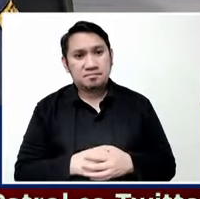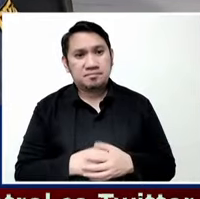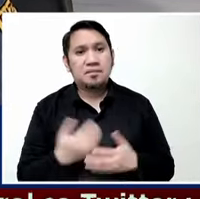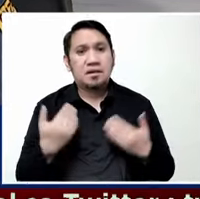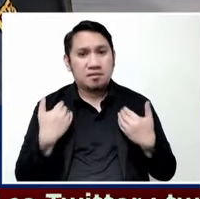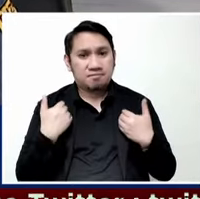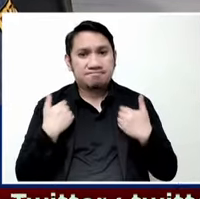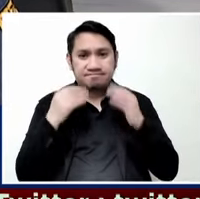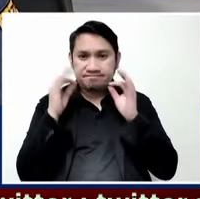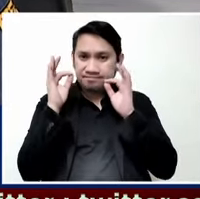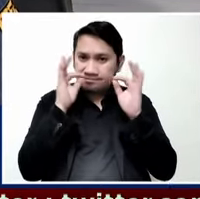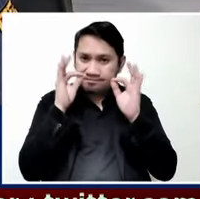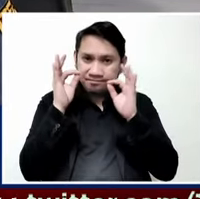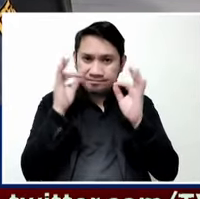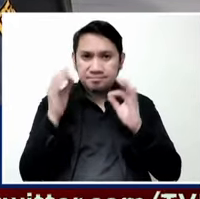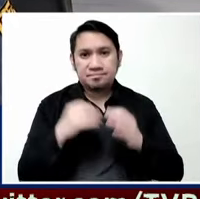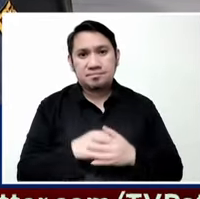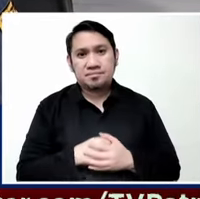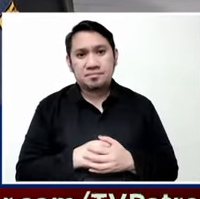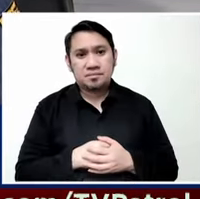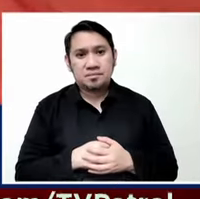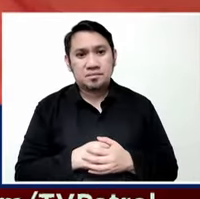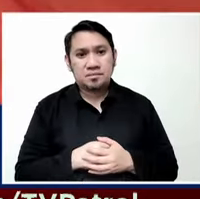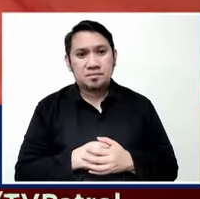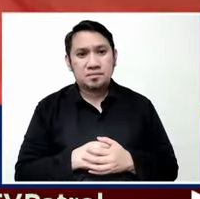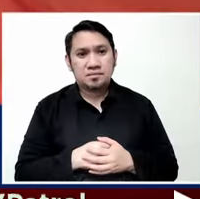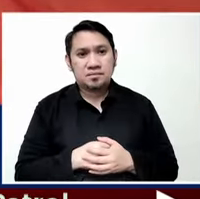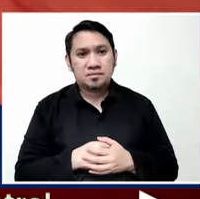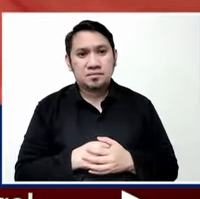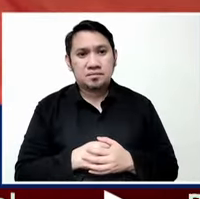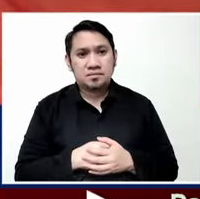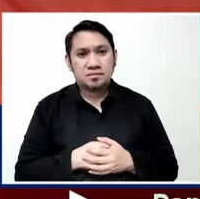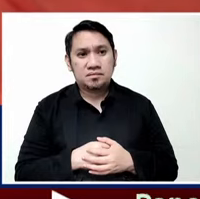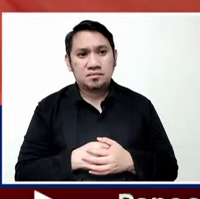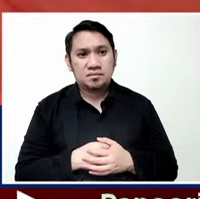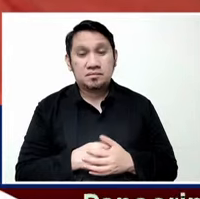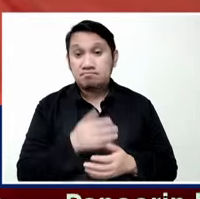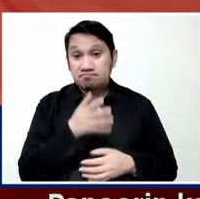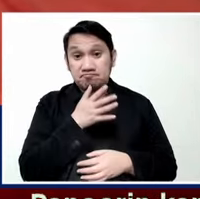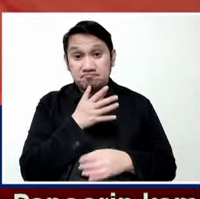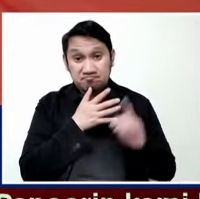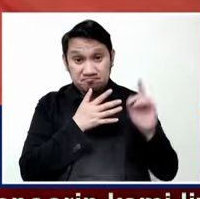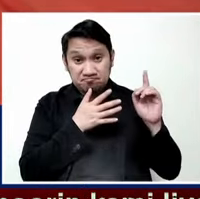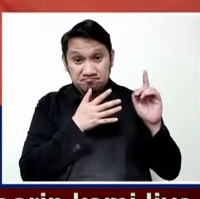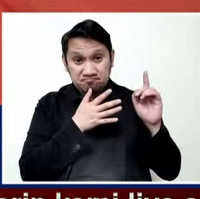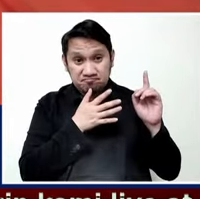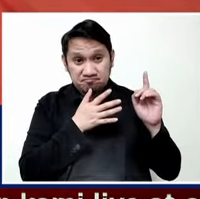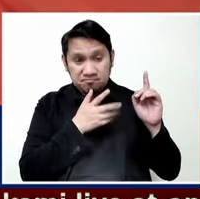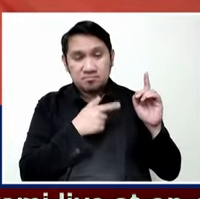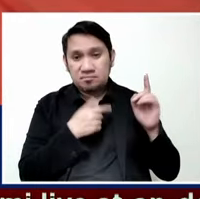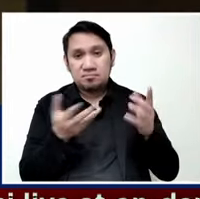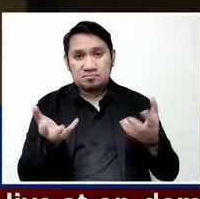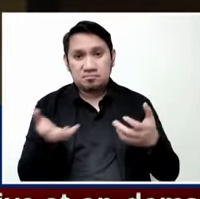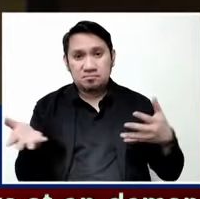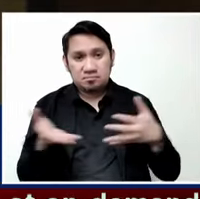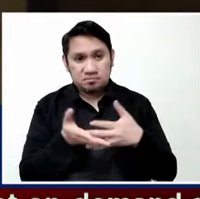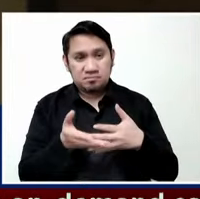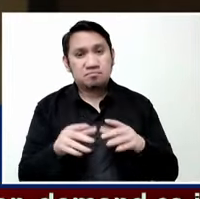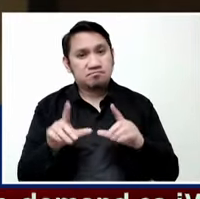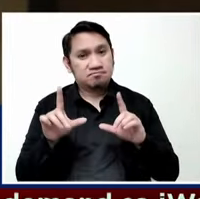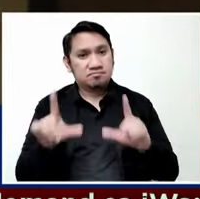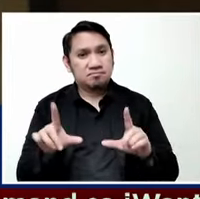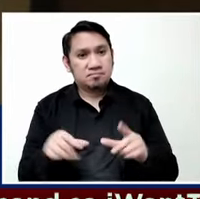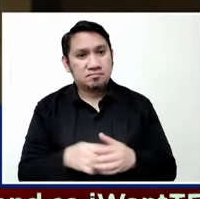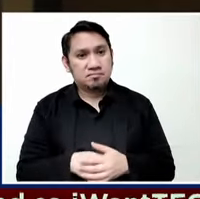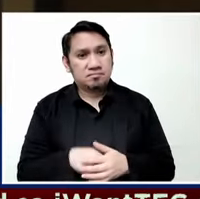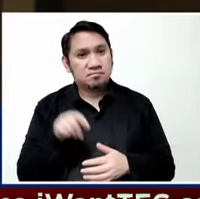the intoxication of illegal drugs. Ang nanay naman ng biktima, desididong kasuhan ang suspect na minsan na